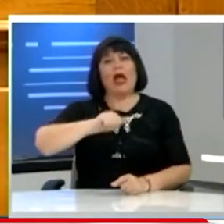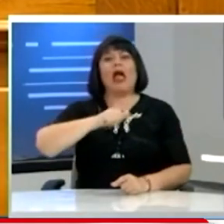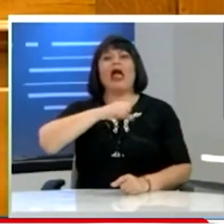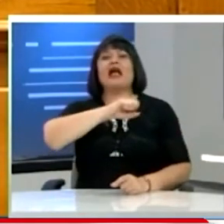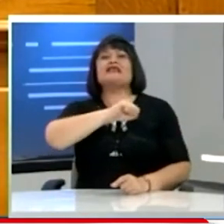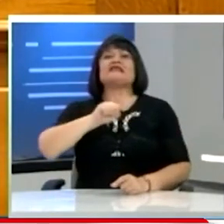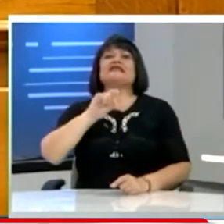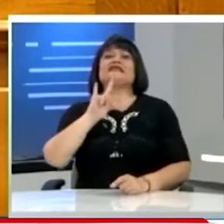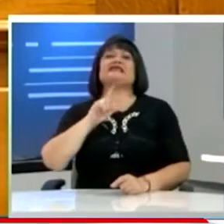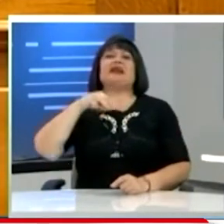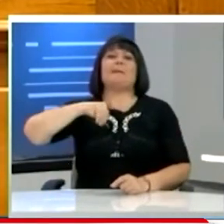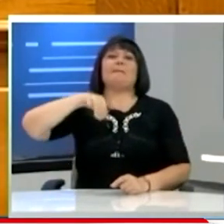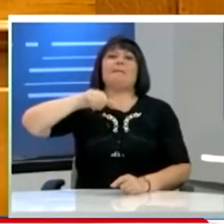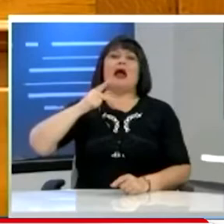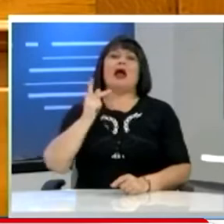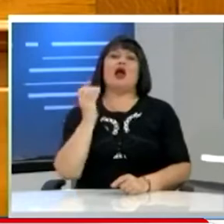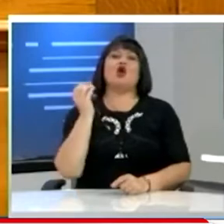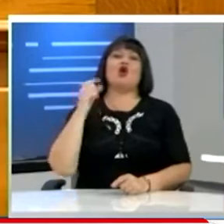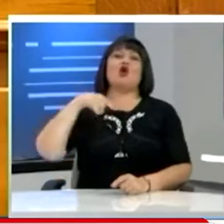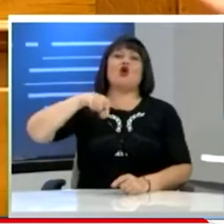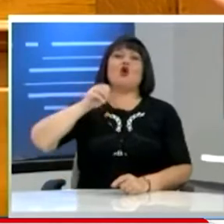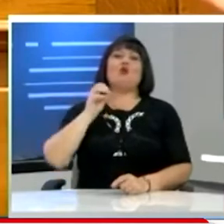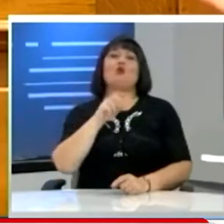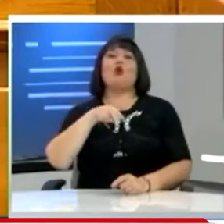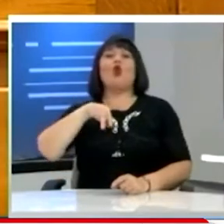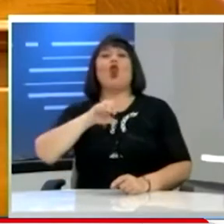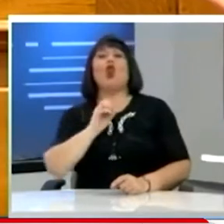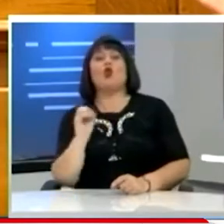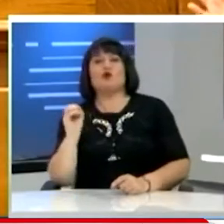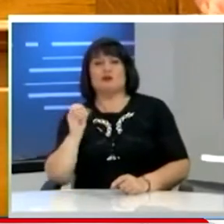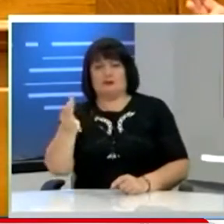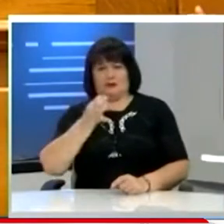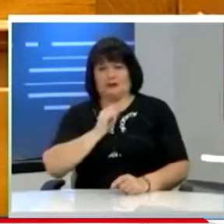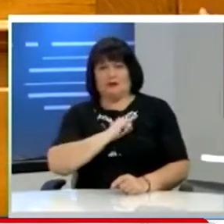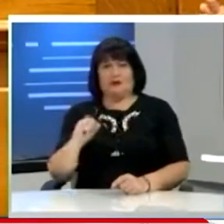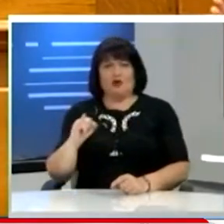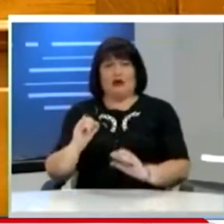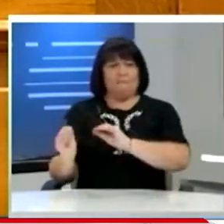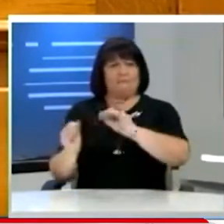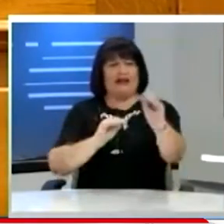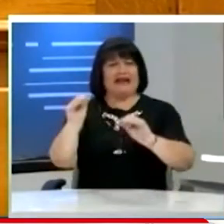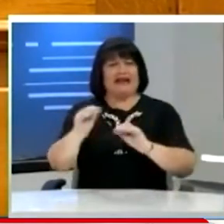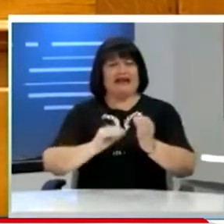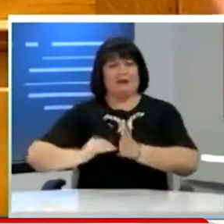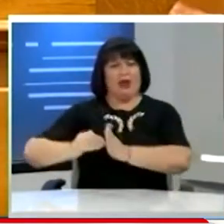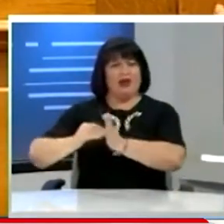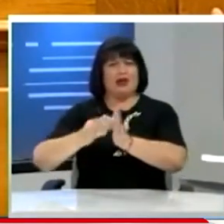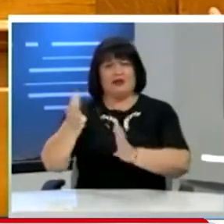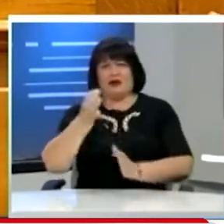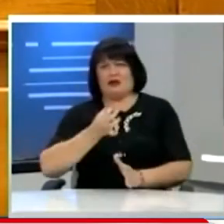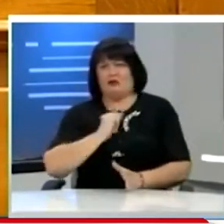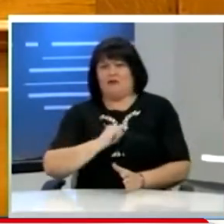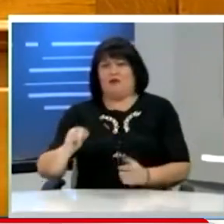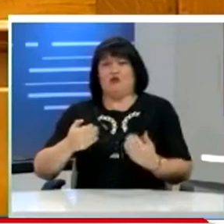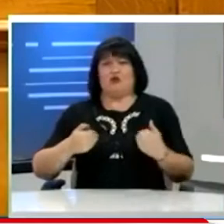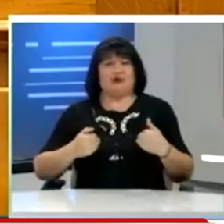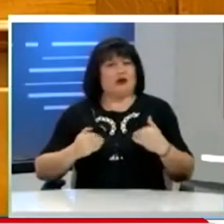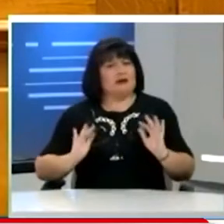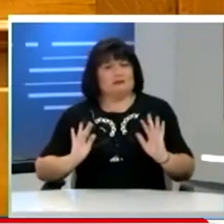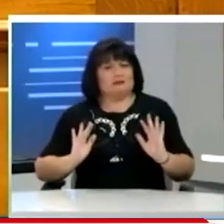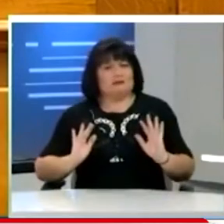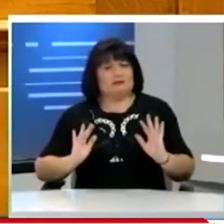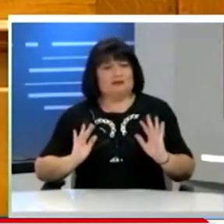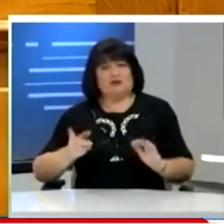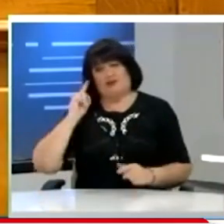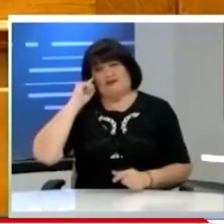Σημακοπούλου, για το ίδιο θέμα να λέει ποτέ δεν έχουμε πει ότι δεν πρέπει να υπάρχουν μετακλητοί. Είχε μια ιδιοτέλεια